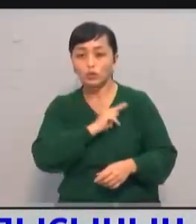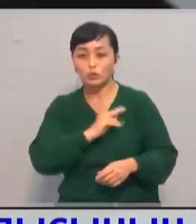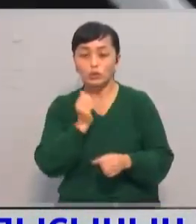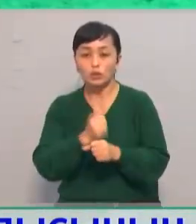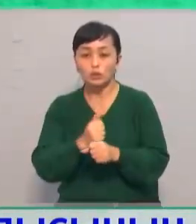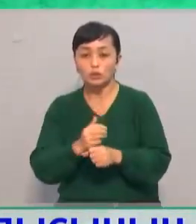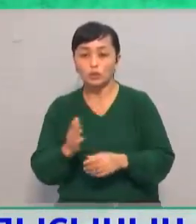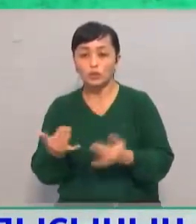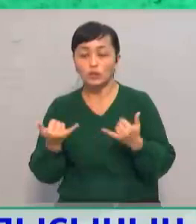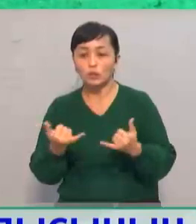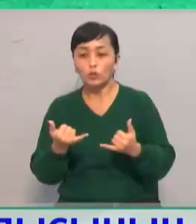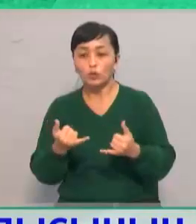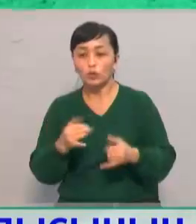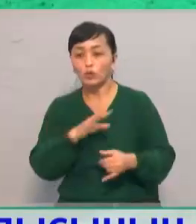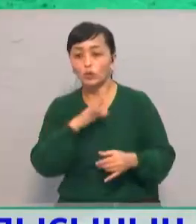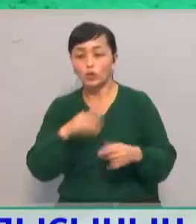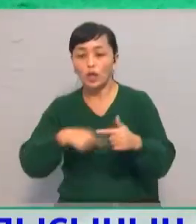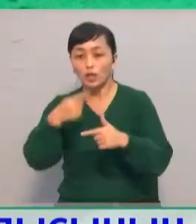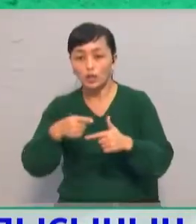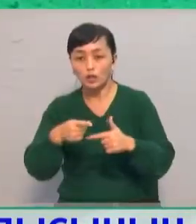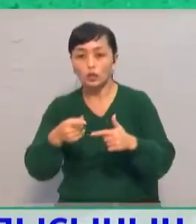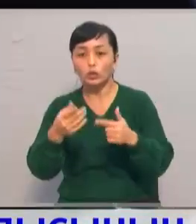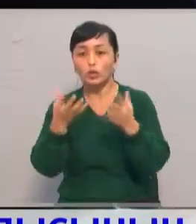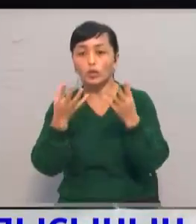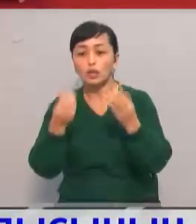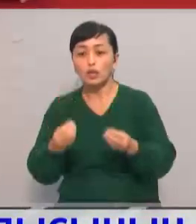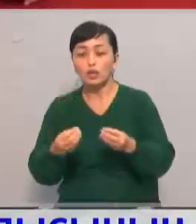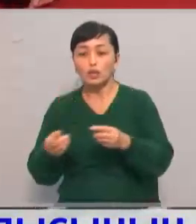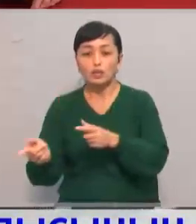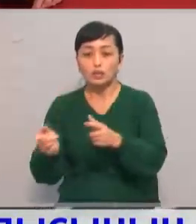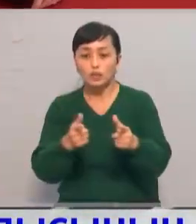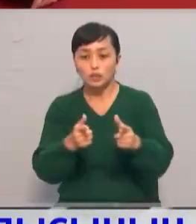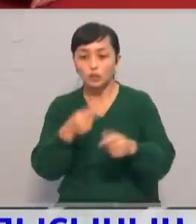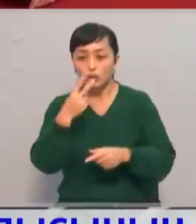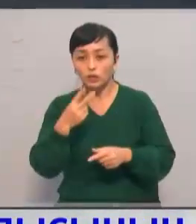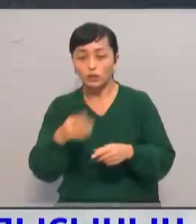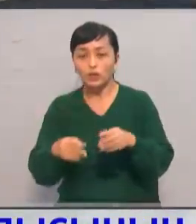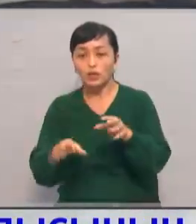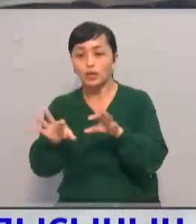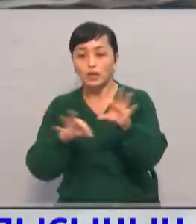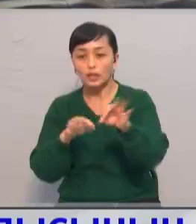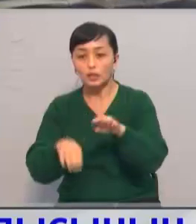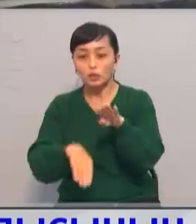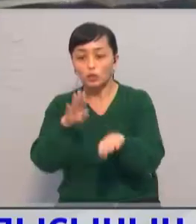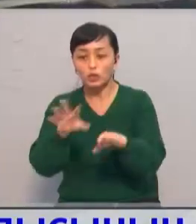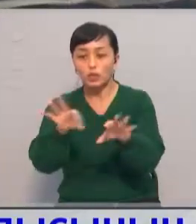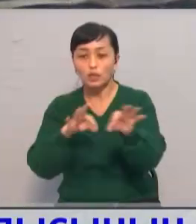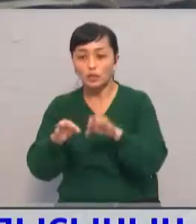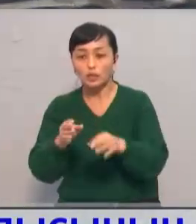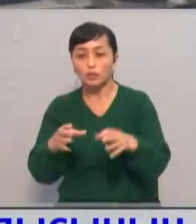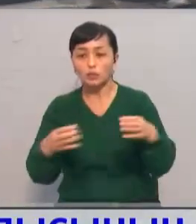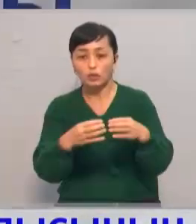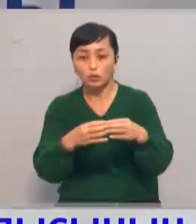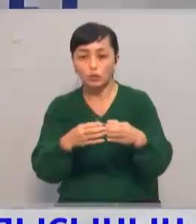саңлақтар өзара жеңімпазды анықтайтын болады. Негізгі мақсат сәуір айында өтетін Қазақстан чемпионатына кіл мықтыларды іріктеп, облыс құрамасын жасақтау болып